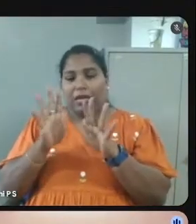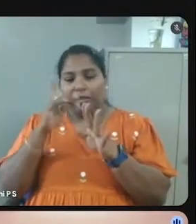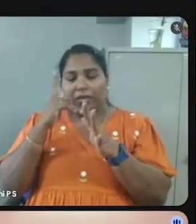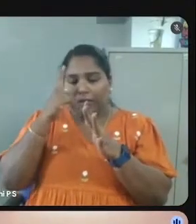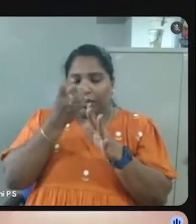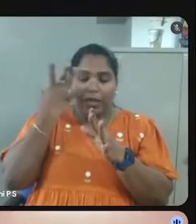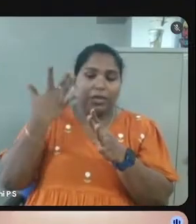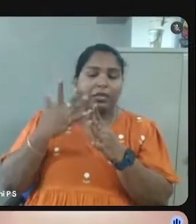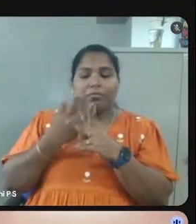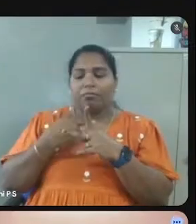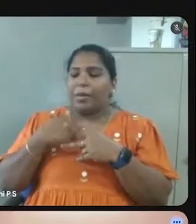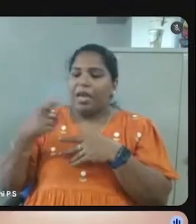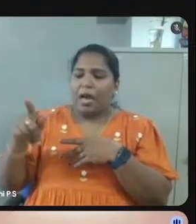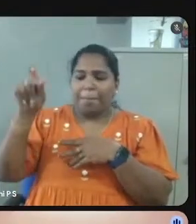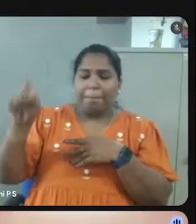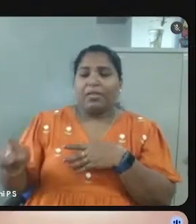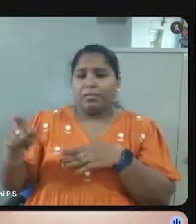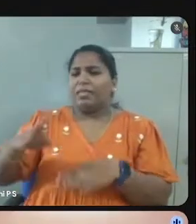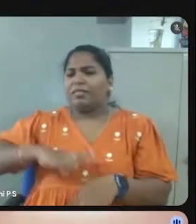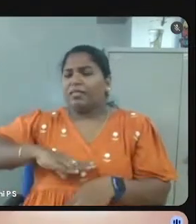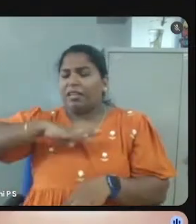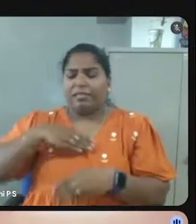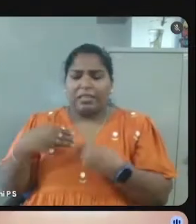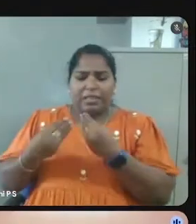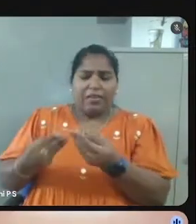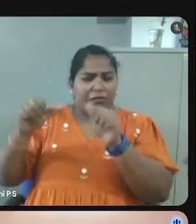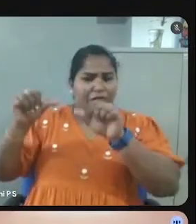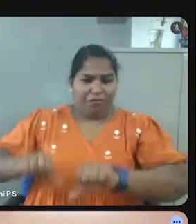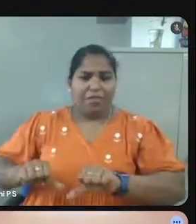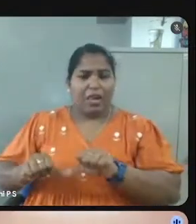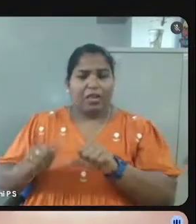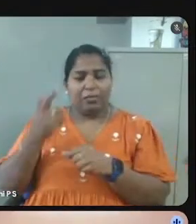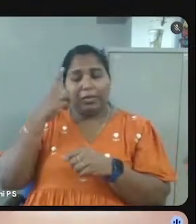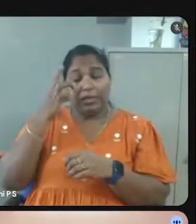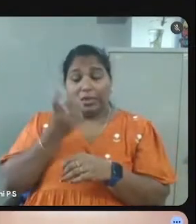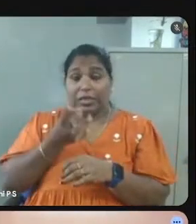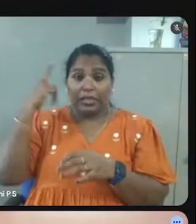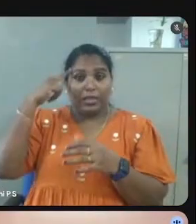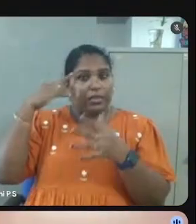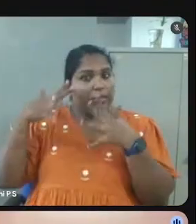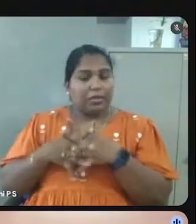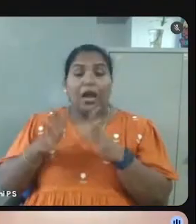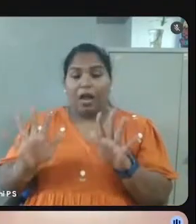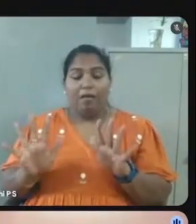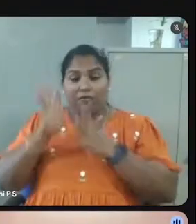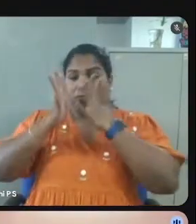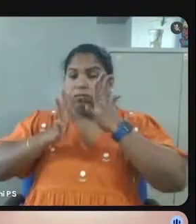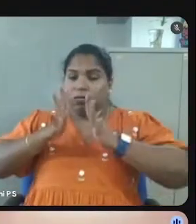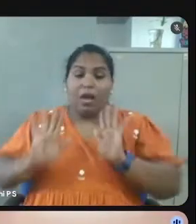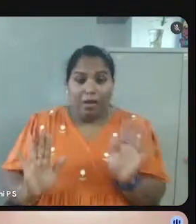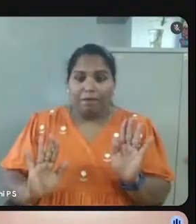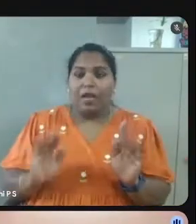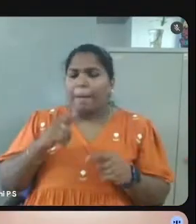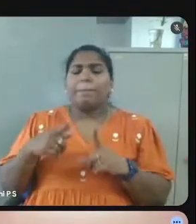ഐ എം നോട്ട് ഏബിൾ ടു സാറ്റിസ്ഫൈ മൈ പാർട്ട്ണറിന് അതിലൊരു ദേഷ്യം ഉണ്ടാകും, ഫ്രസ്ട്രേഷൻ ഉണ്ടാവും. അപ്പൊ അതിനകത്ത് വരുമ്പോൾ നമുക്ക്